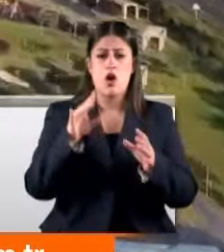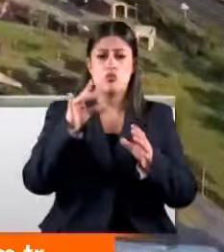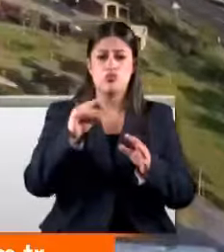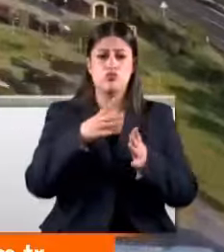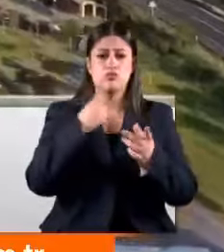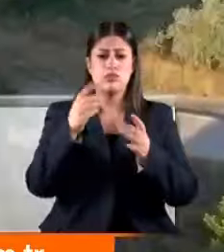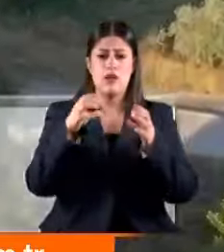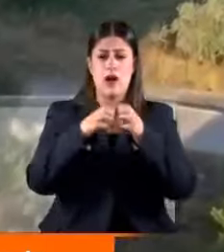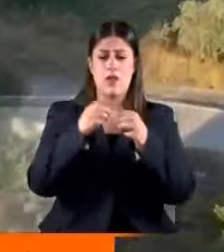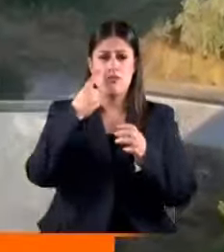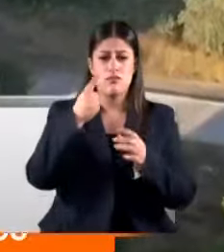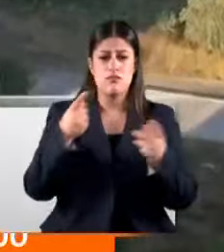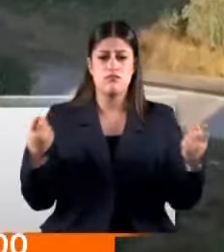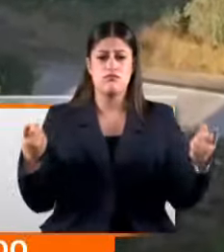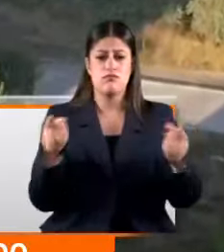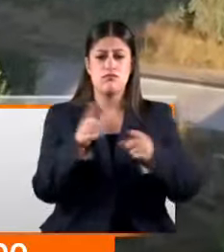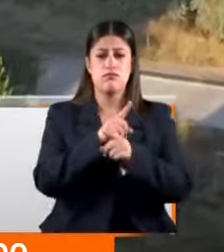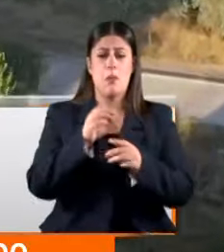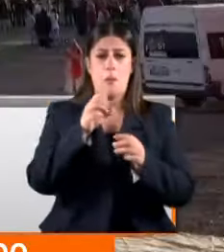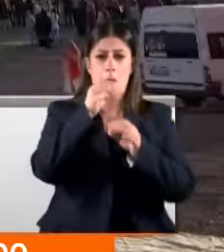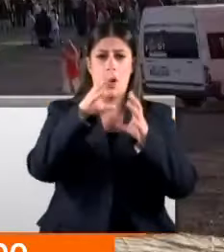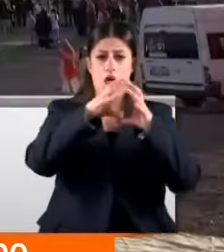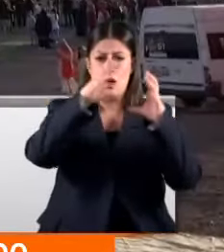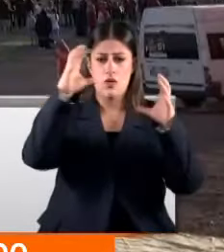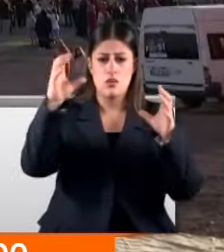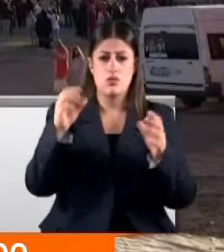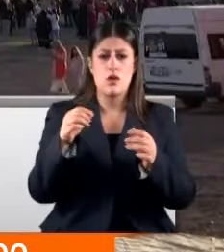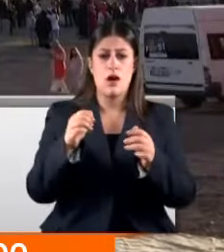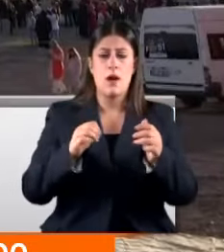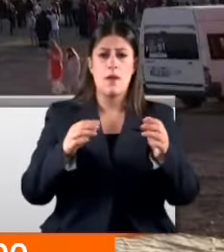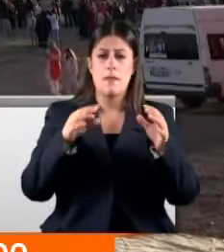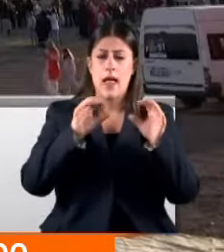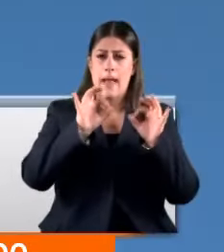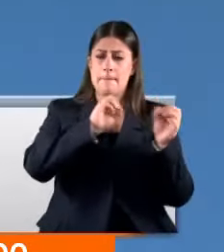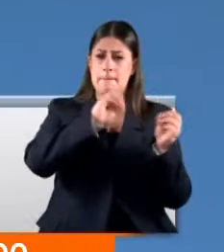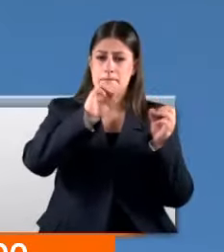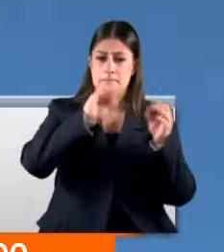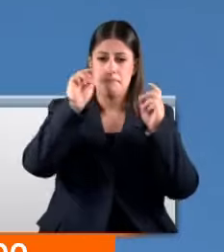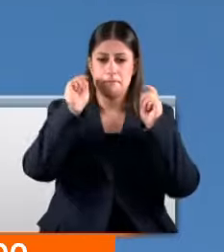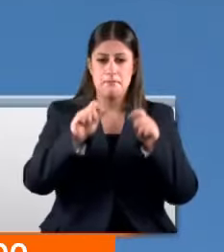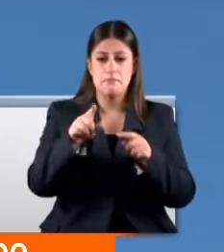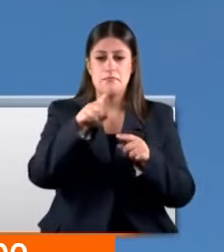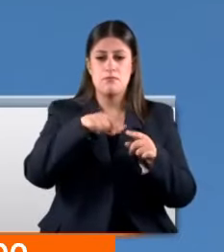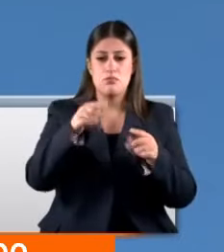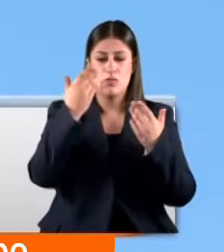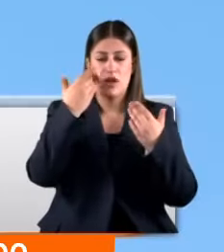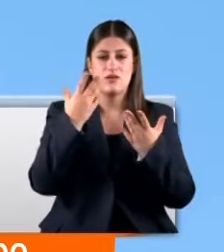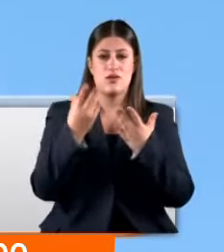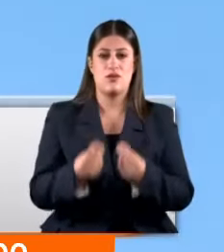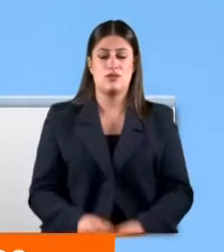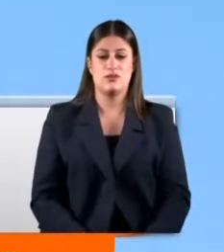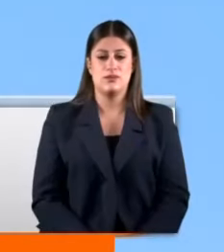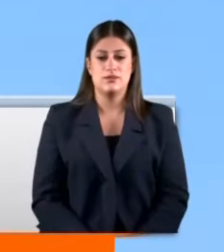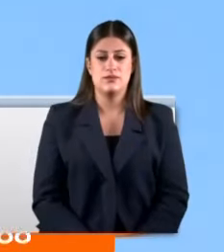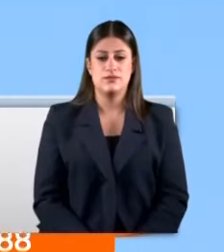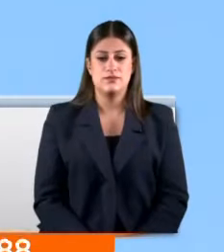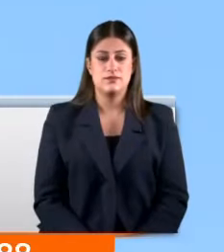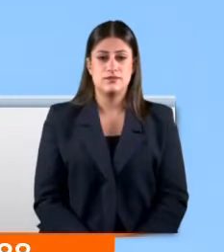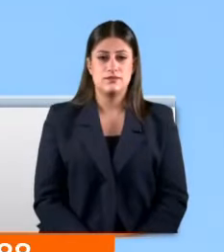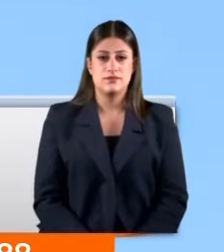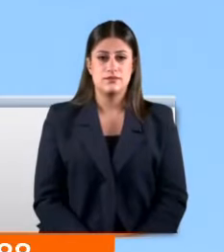figürlerden oluşan sıcak hava balonlarını peş peşe gökyüzüne bıraktı. Ortaya bu görsel şölen çıktı.